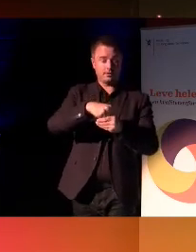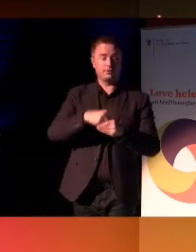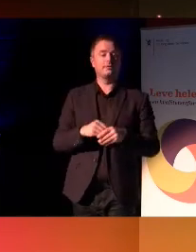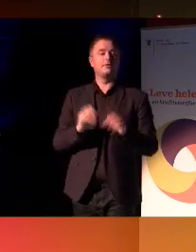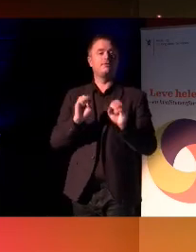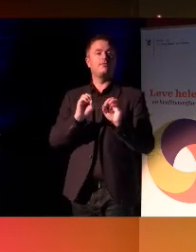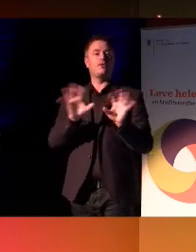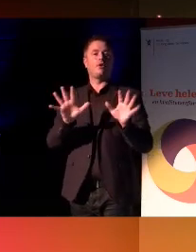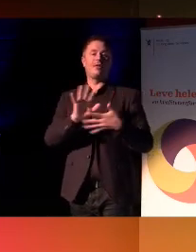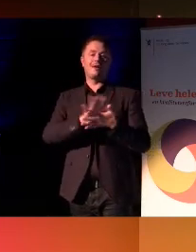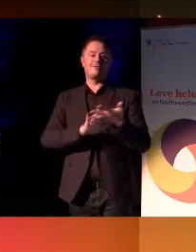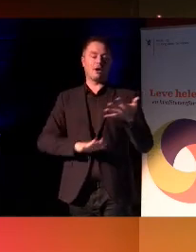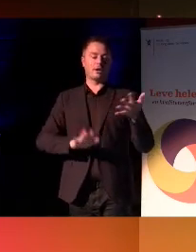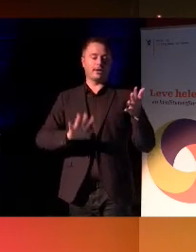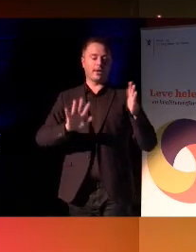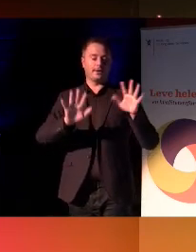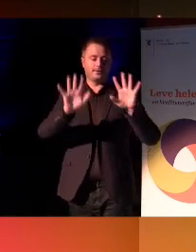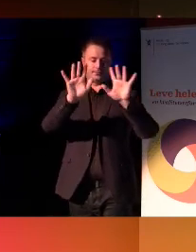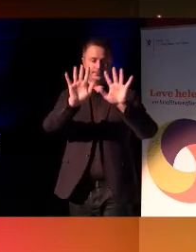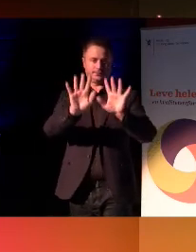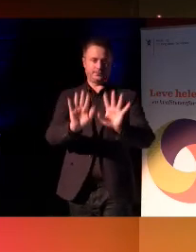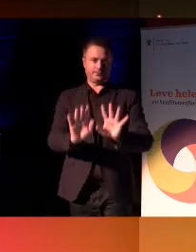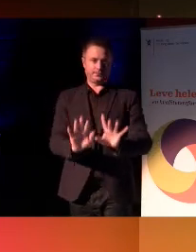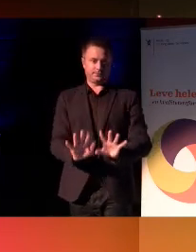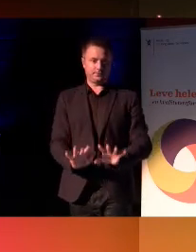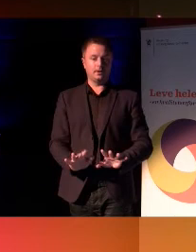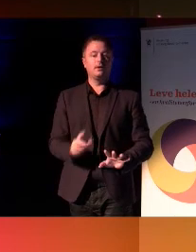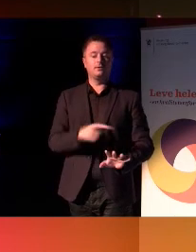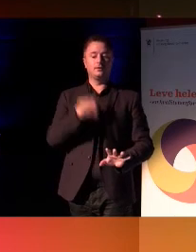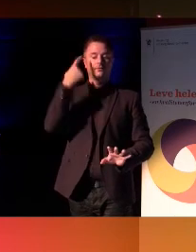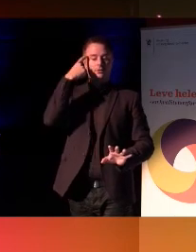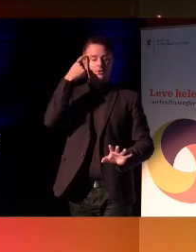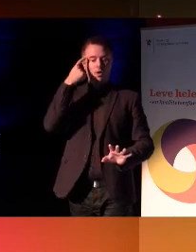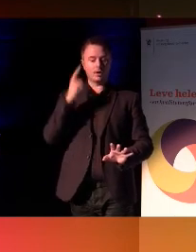fargepaletten her, så skjønner du det at her gjør alle alt.